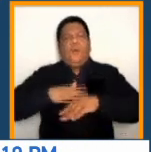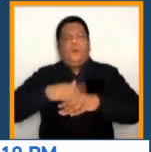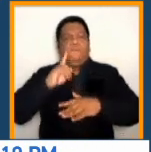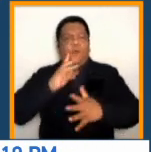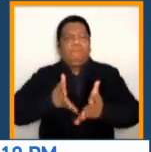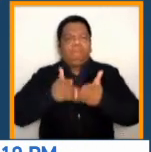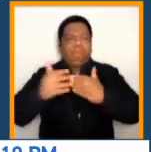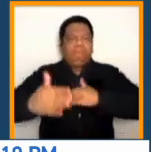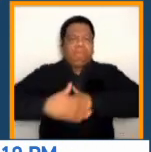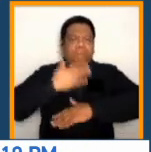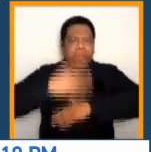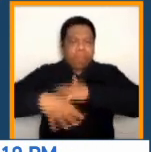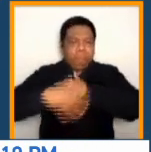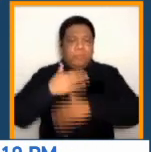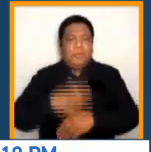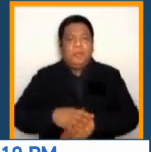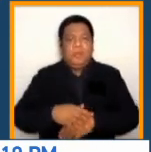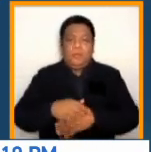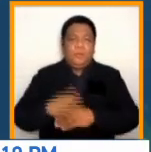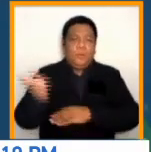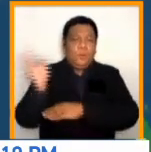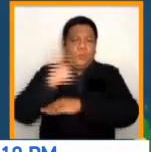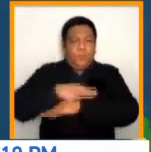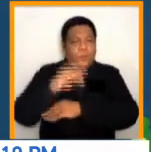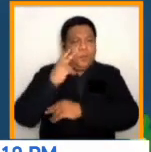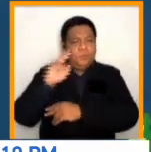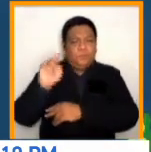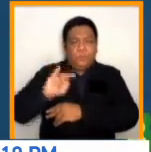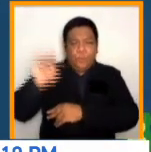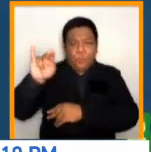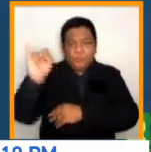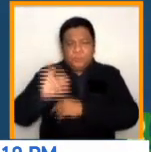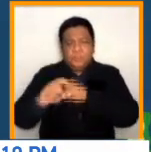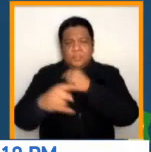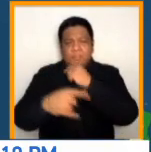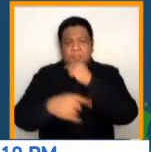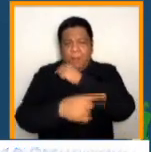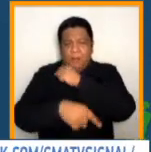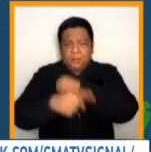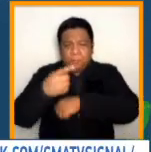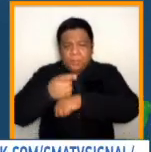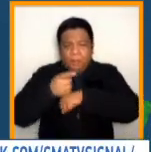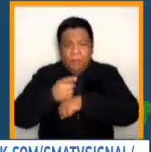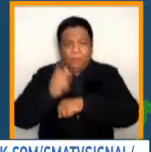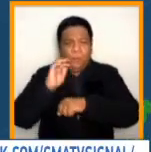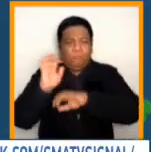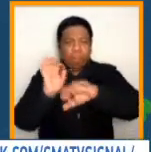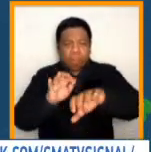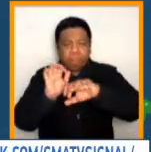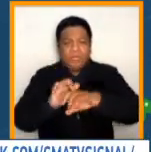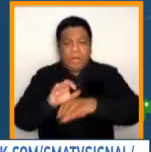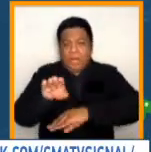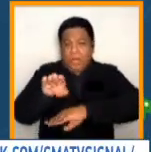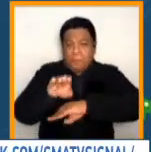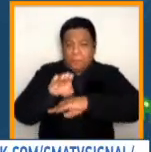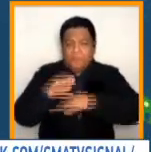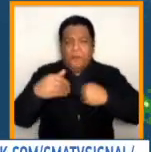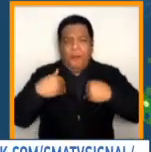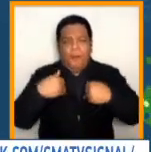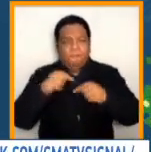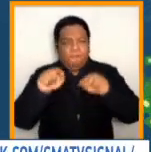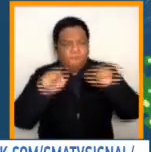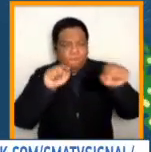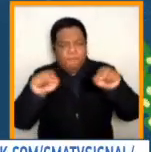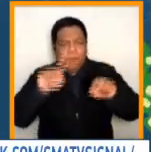ang rehiyon ng Ilocos, mga probinsya ng Zambales at Bataan. Pagdating ng hapon, may mga localized thunderstorms na sa iba